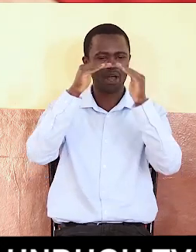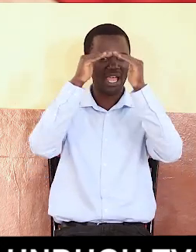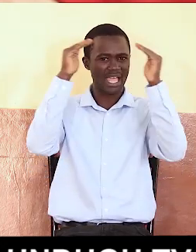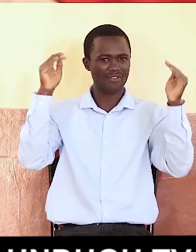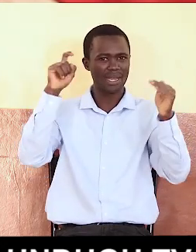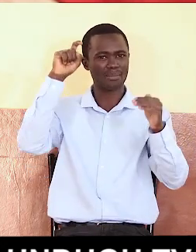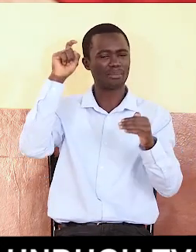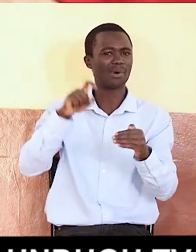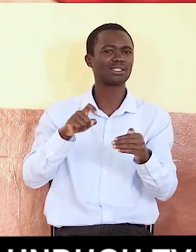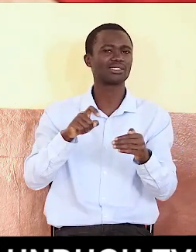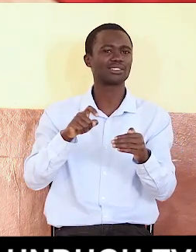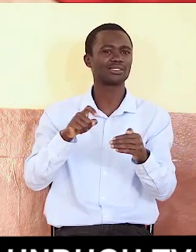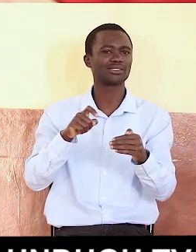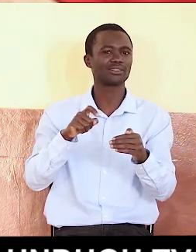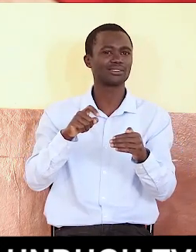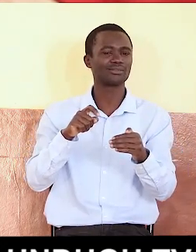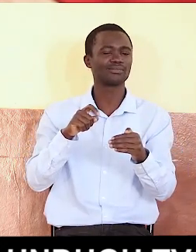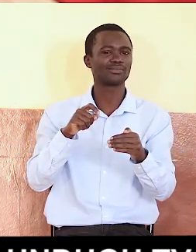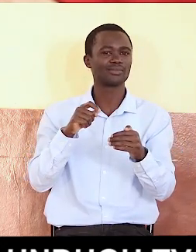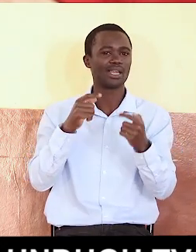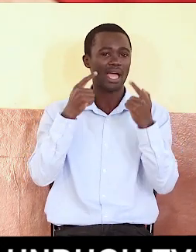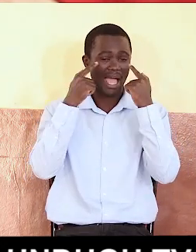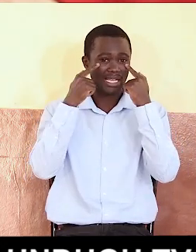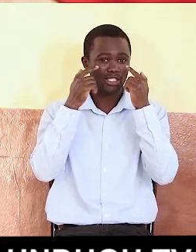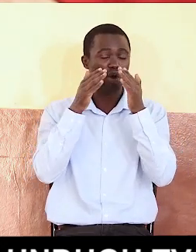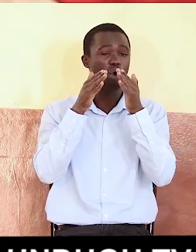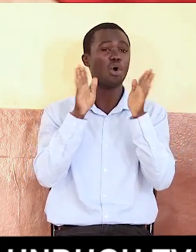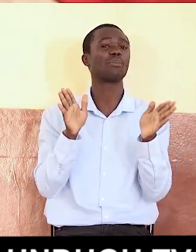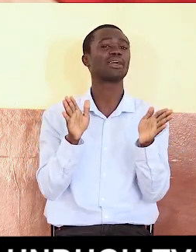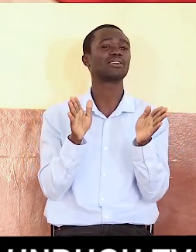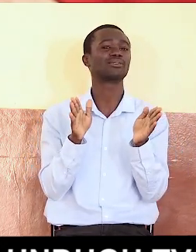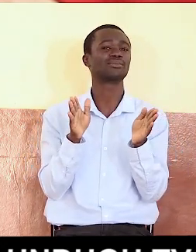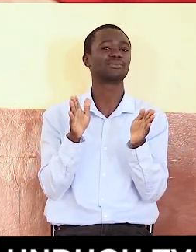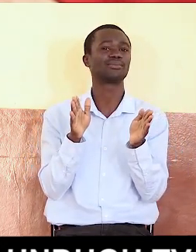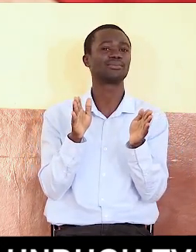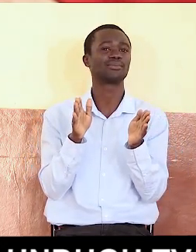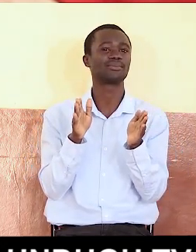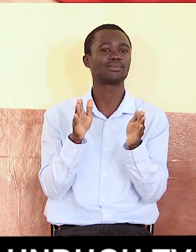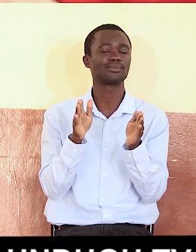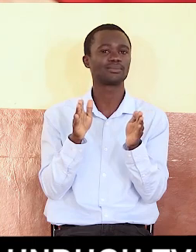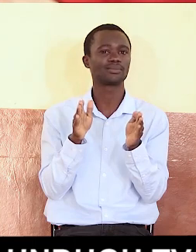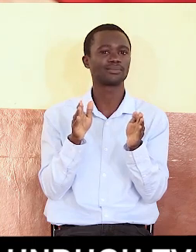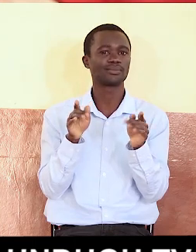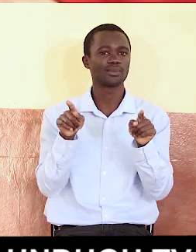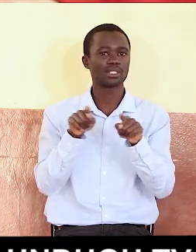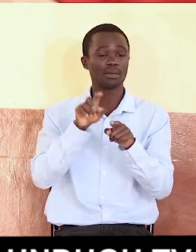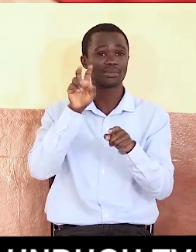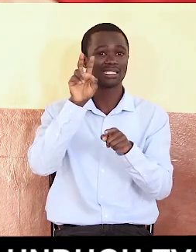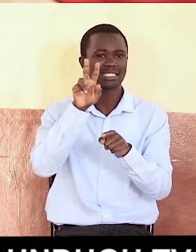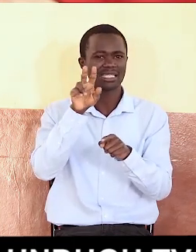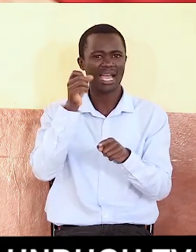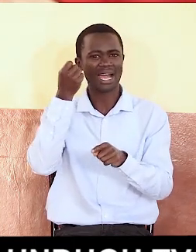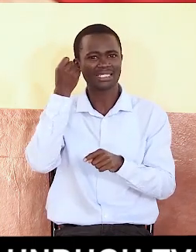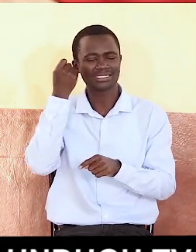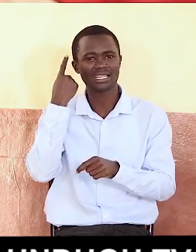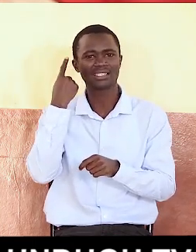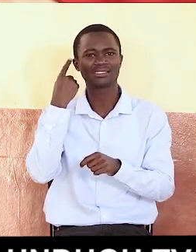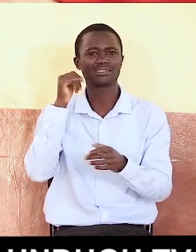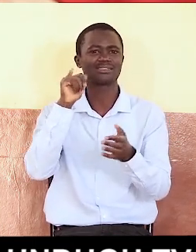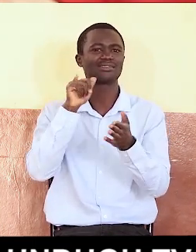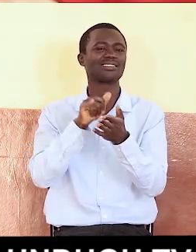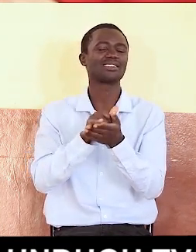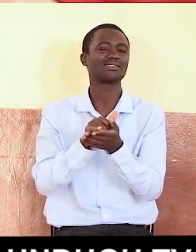unastahili kufunguliwa macho, na ukifunguliwa macho uone na uelewe ya